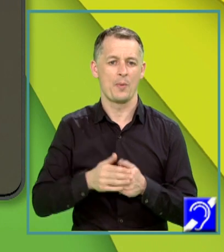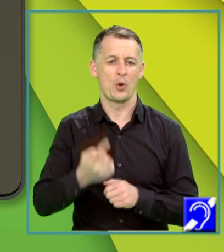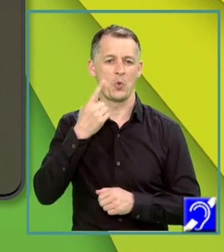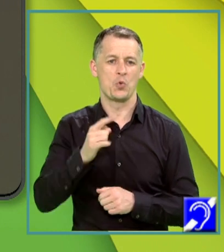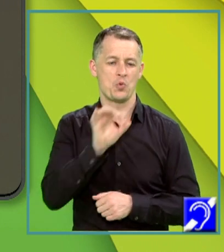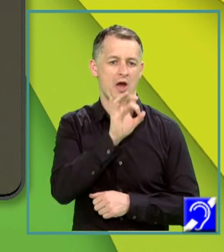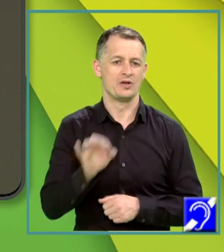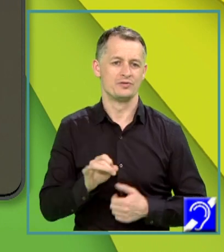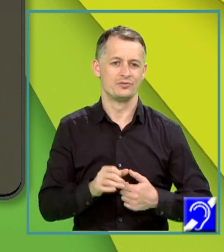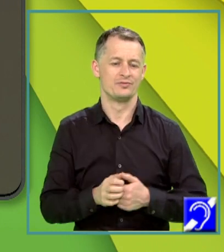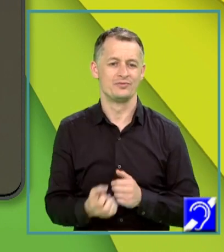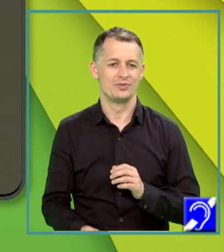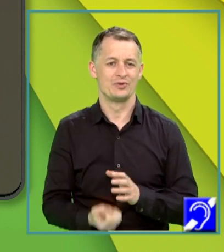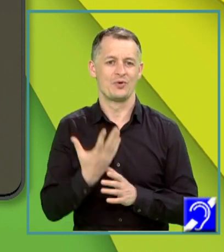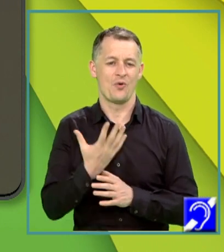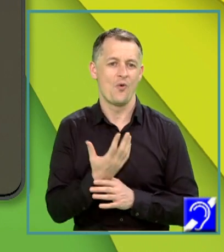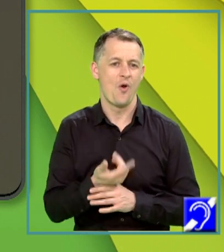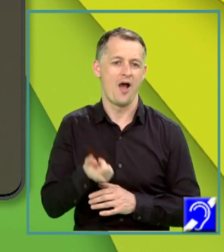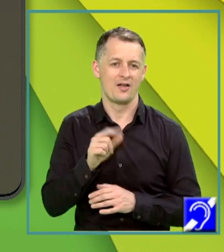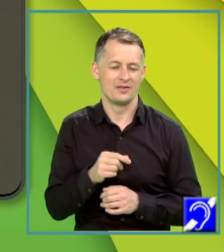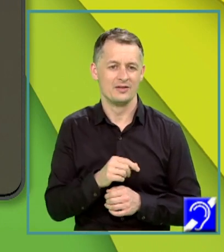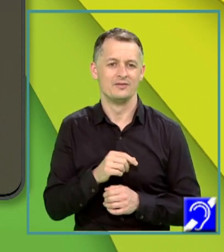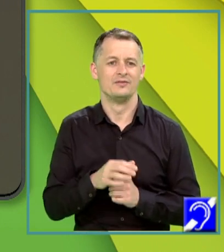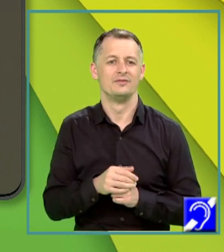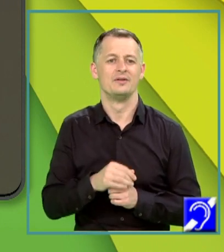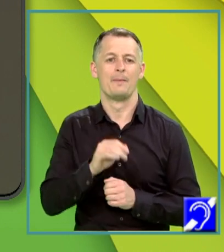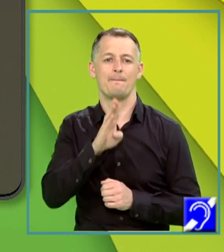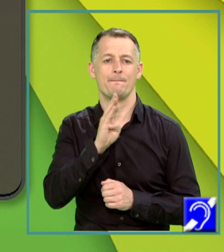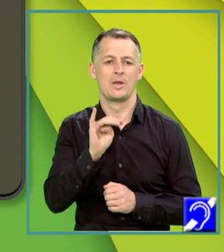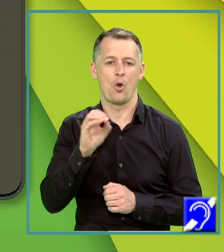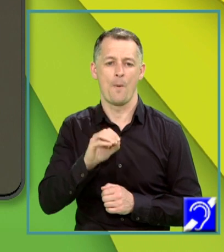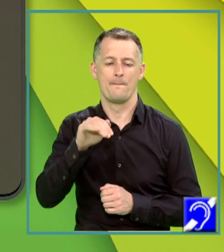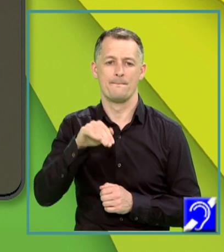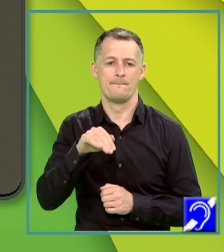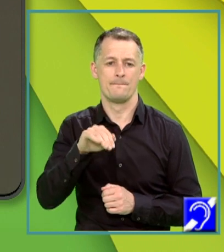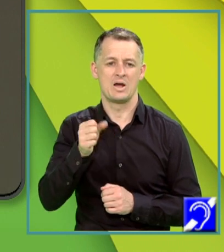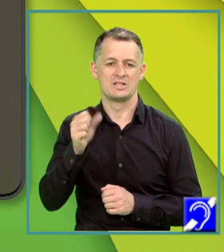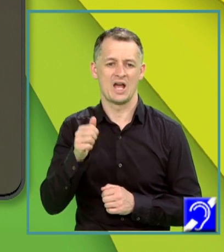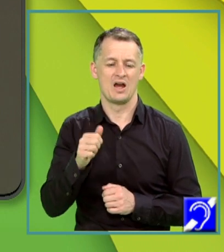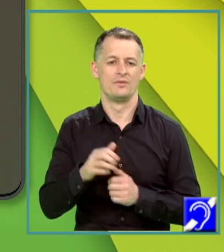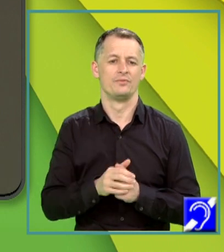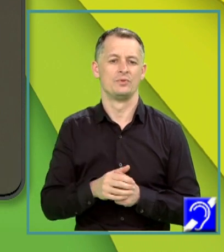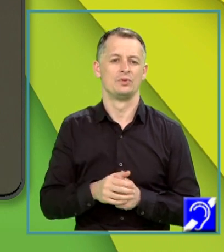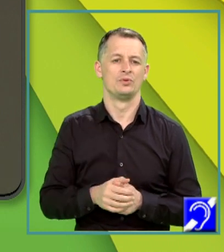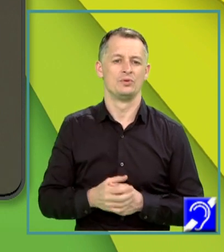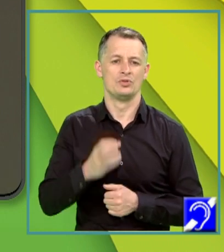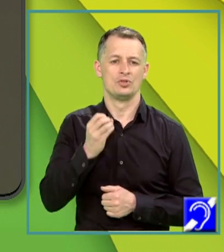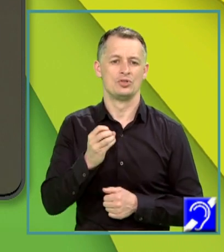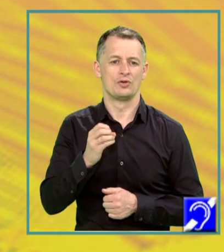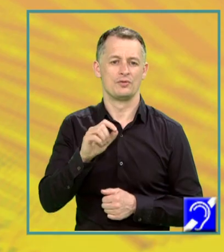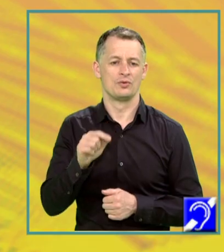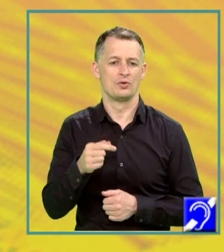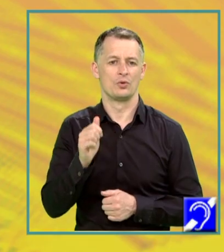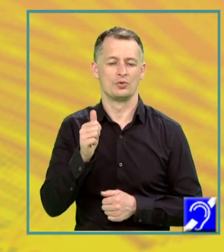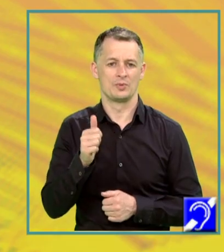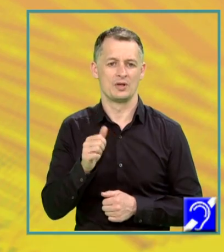și o nouă sursă alternativă de energie biomasă cu 0,16 la sută discutăm și despre industria